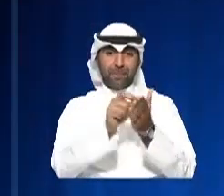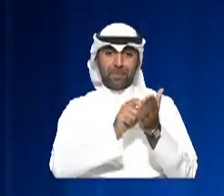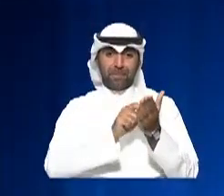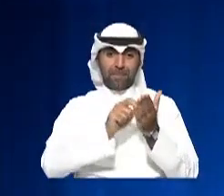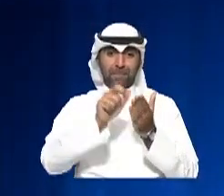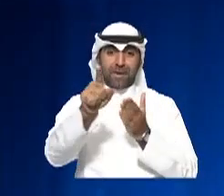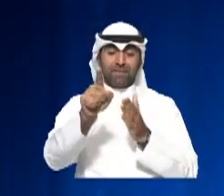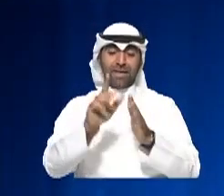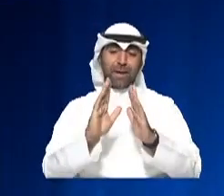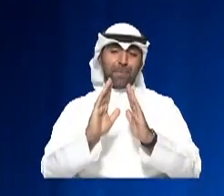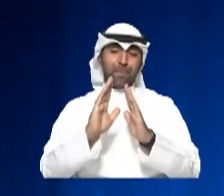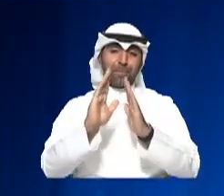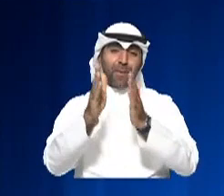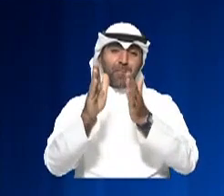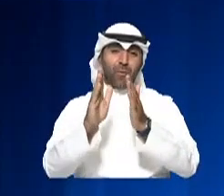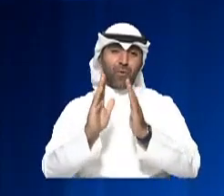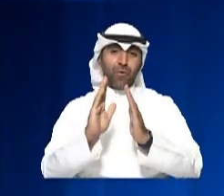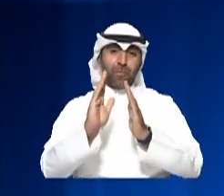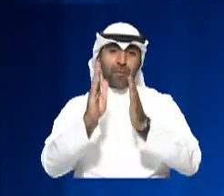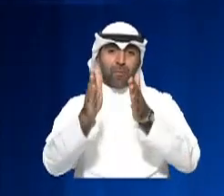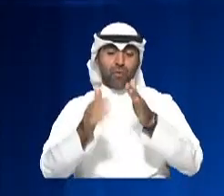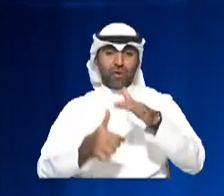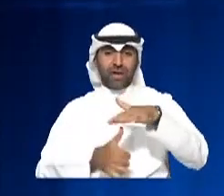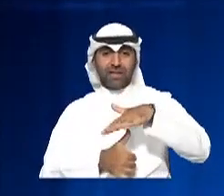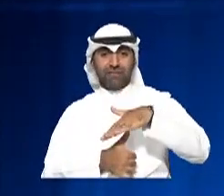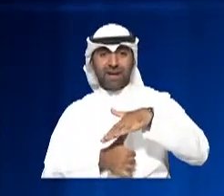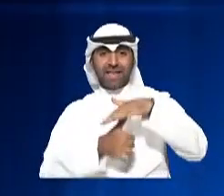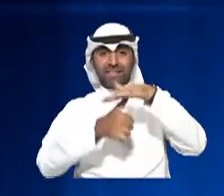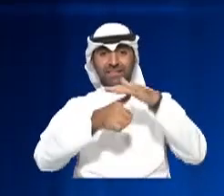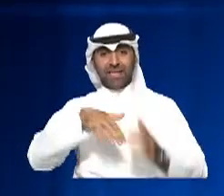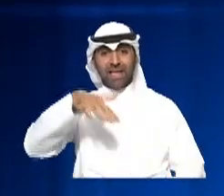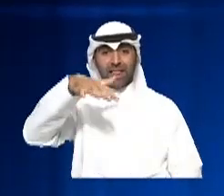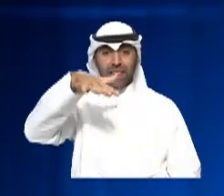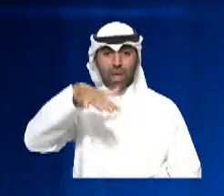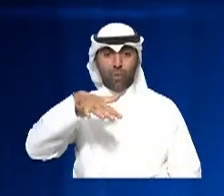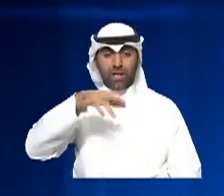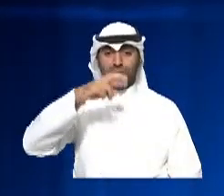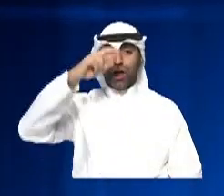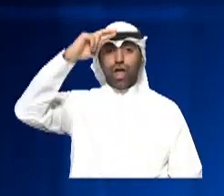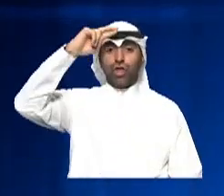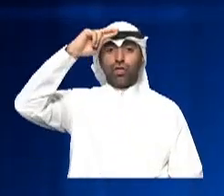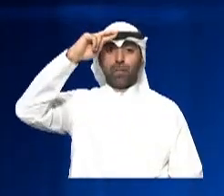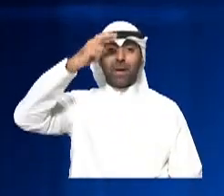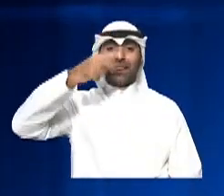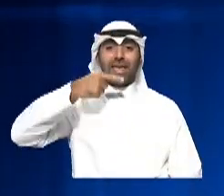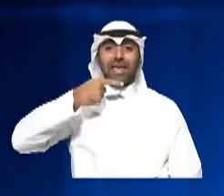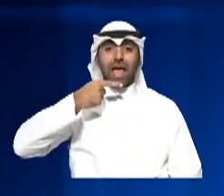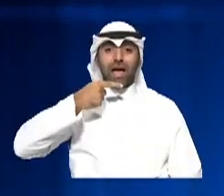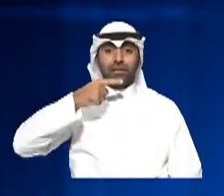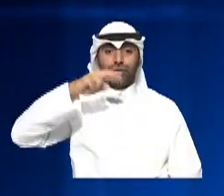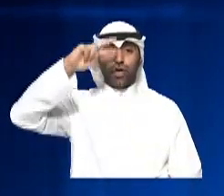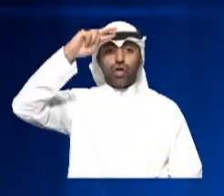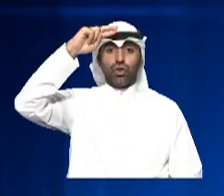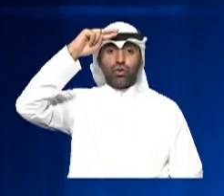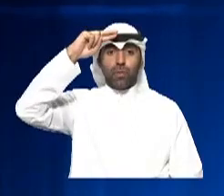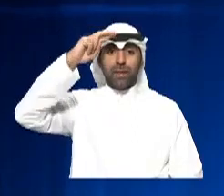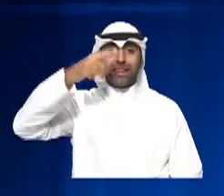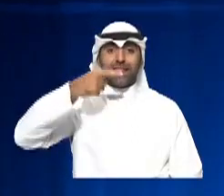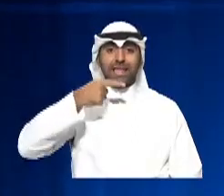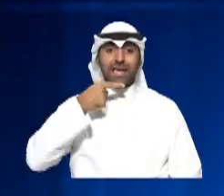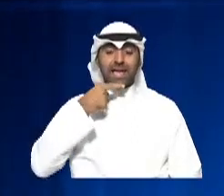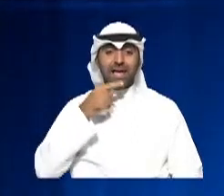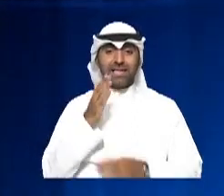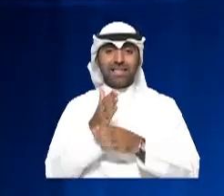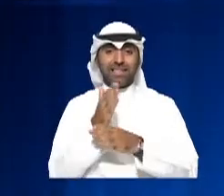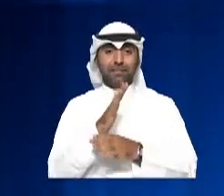الرئيس تشارلز سافارين رئيس دومينيكا الصديقة. عبر فيها سموه حفظه الله عن خالص تهانيه بمناسبة العيد